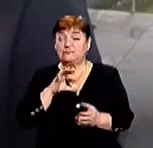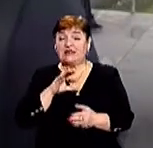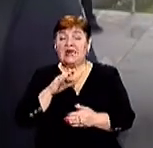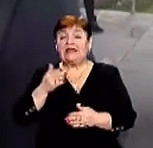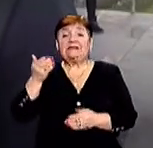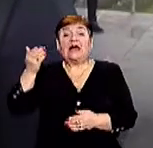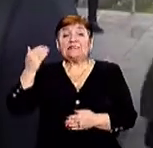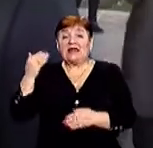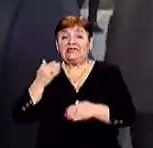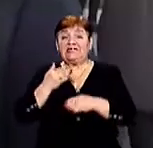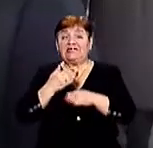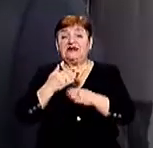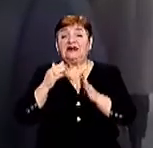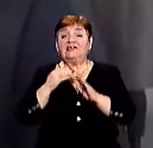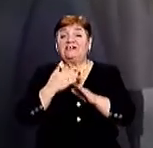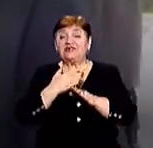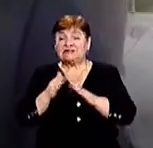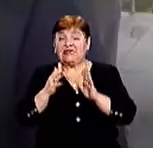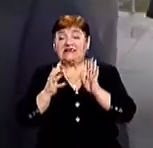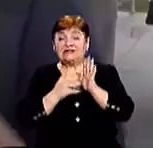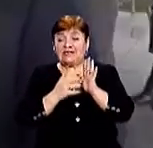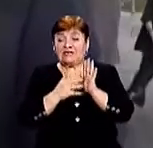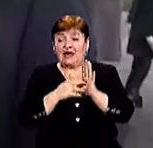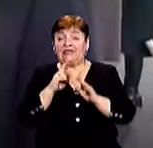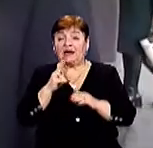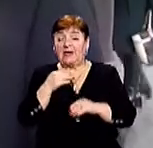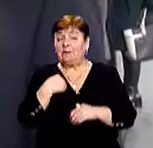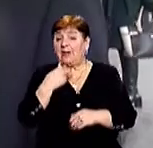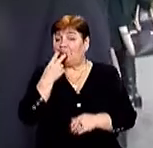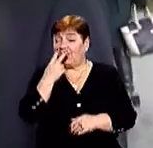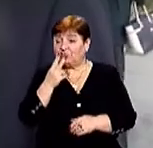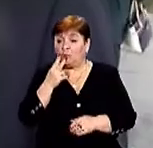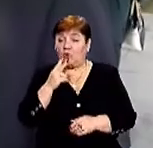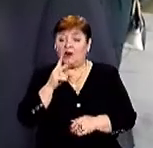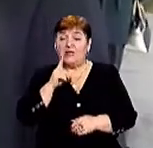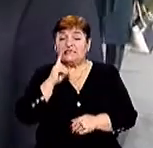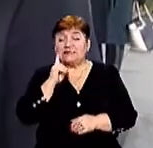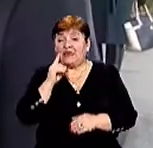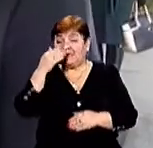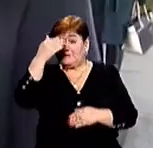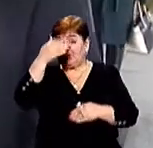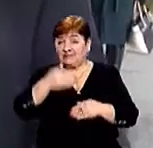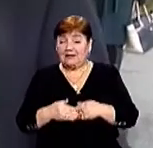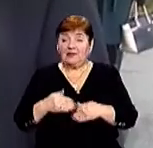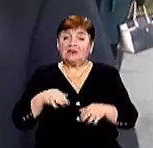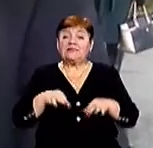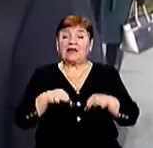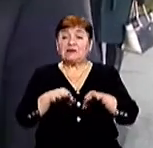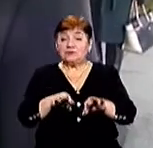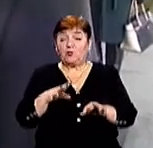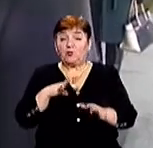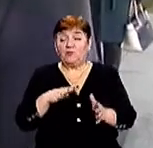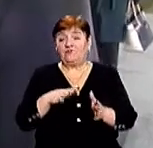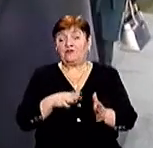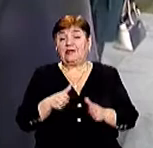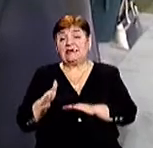задній частині розмістилося оргскло замість скла, звичайно, яке передбачено заводом виготовлюючим, даний транспортний засіб був знятий з